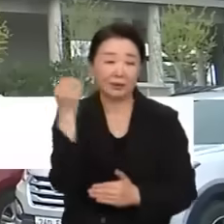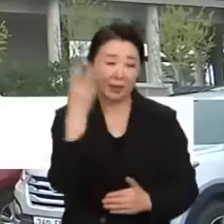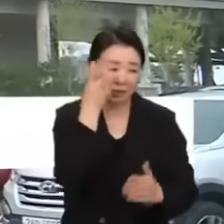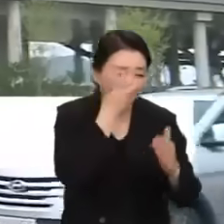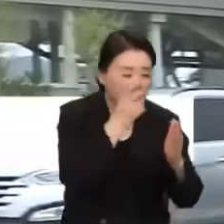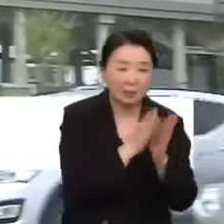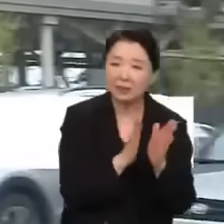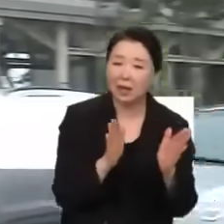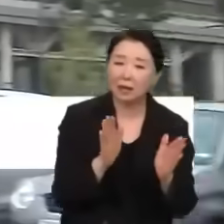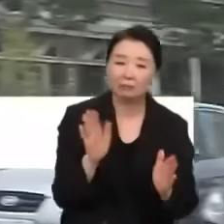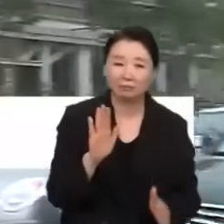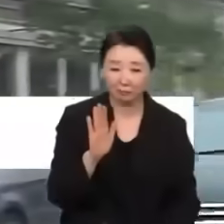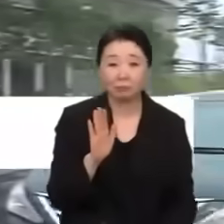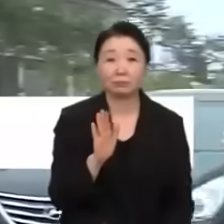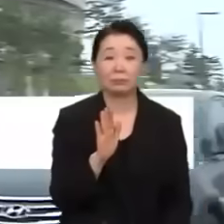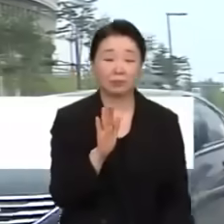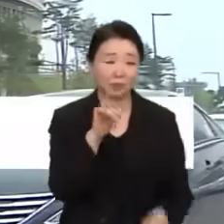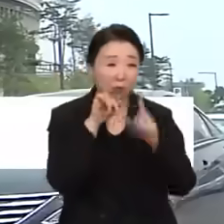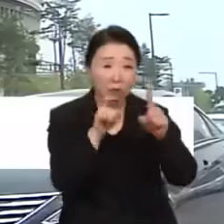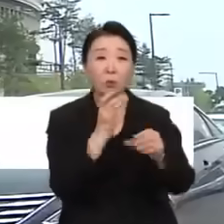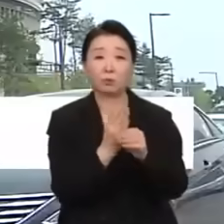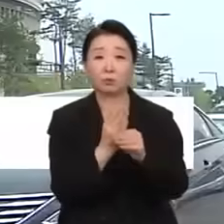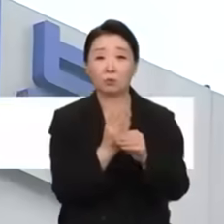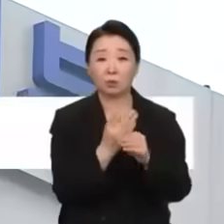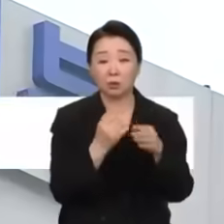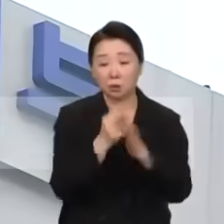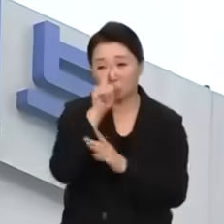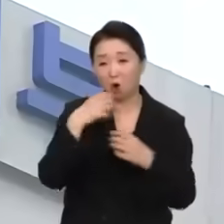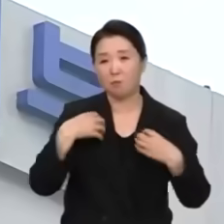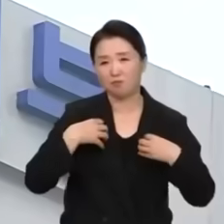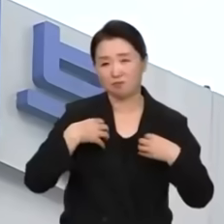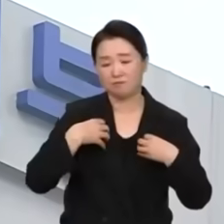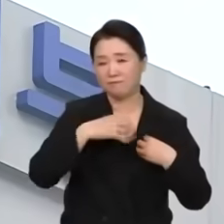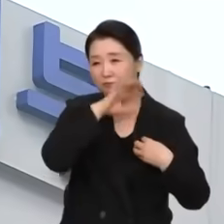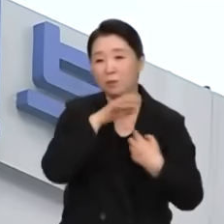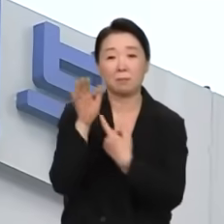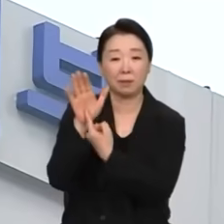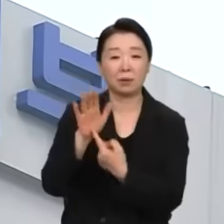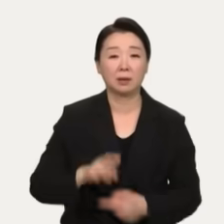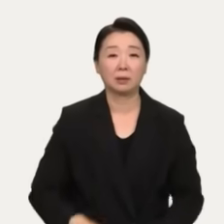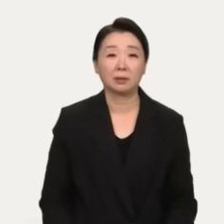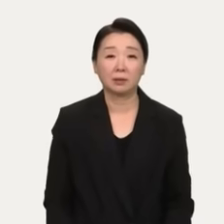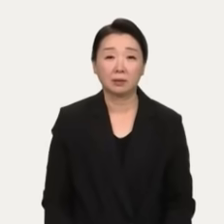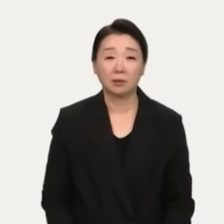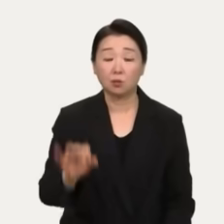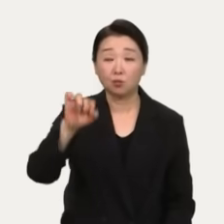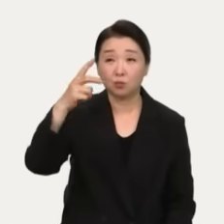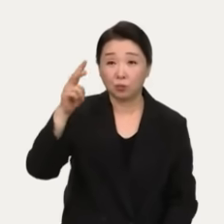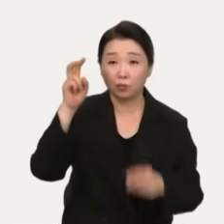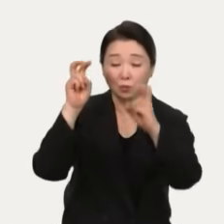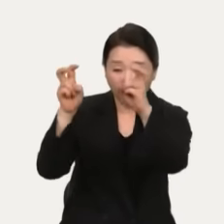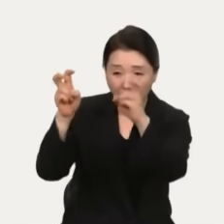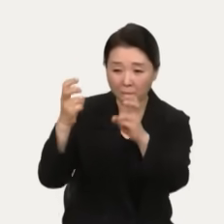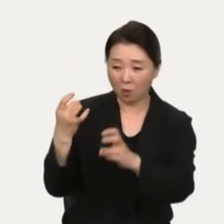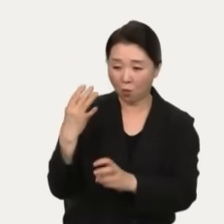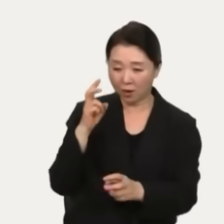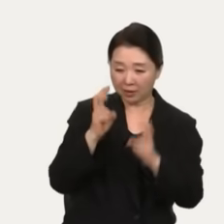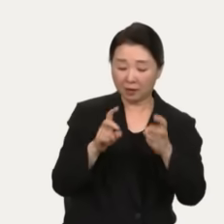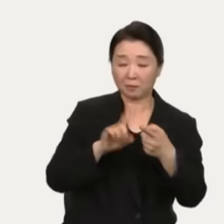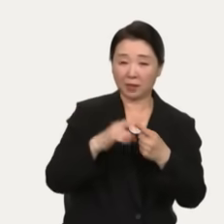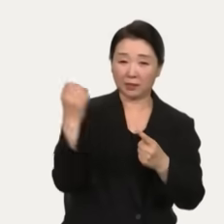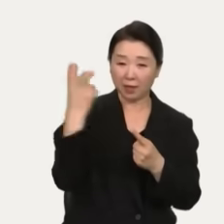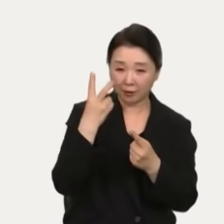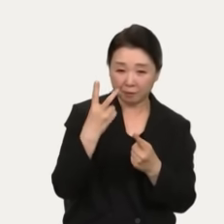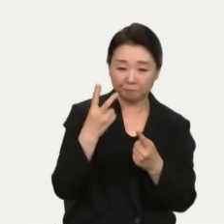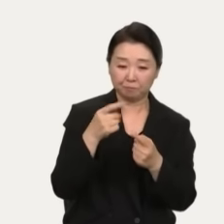탐사를 시작하는 것 아니냐 의혹이 커지자 정부는 즉각 반박했습니다 우드사이드 사업 철수는 기존 사업의 재조정